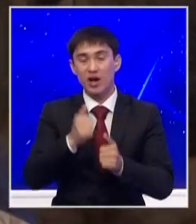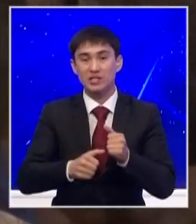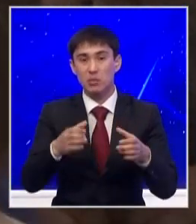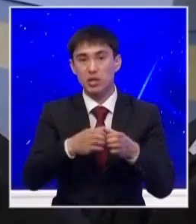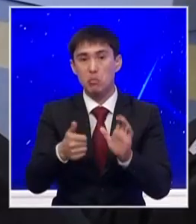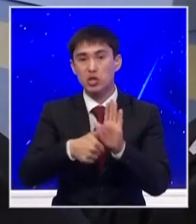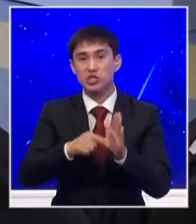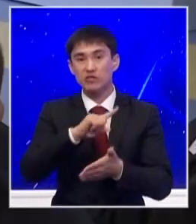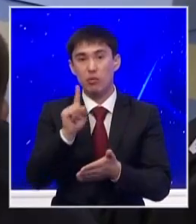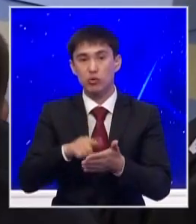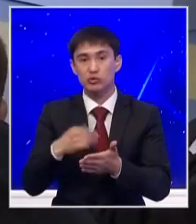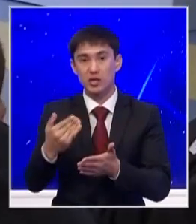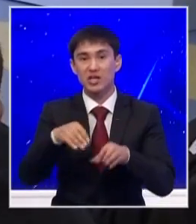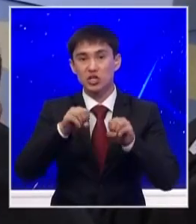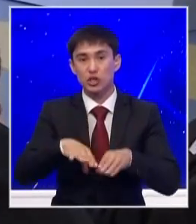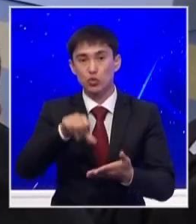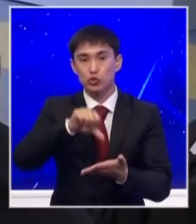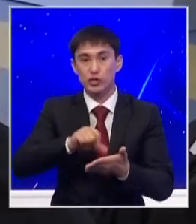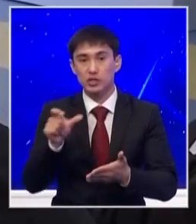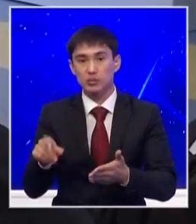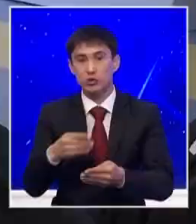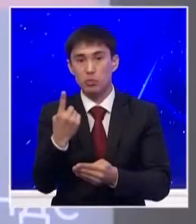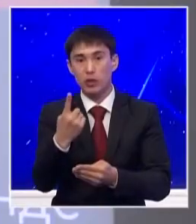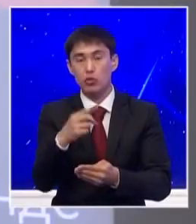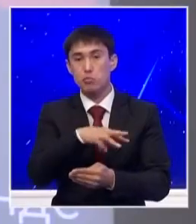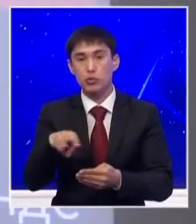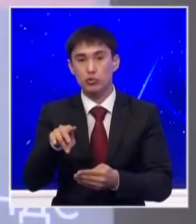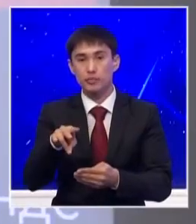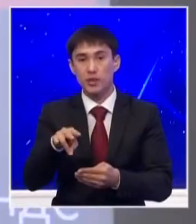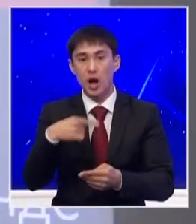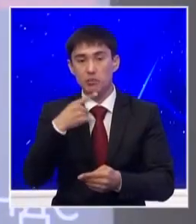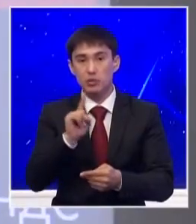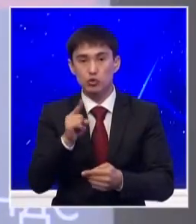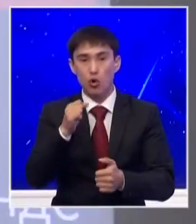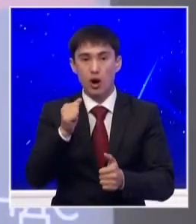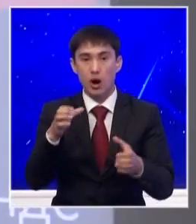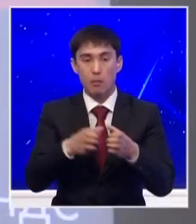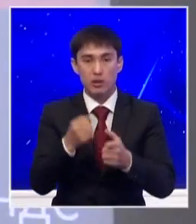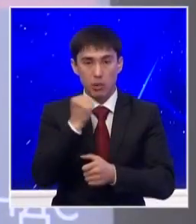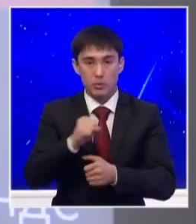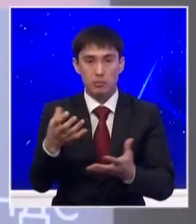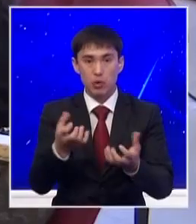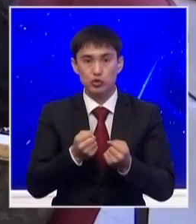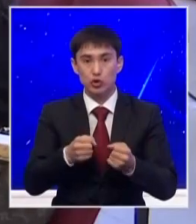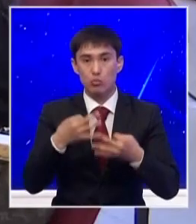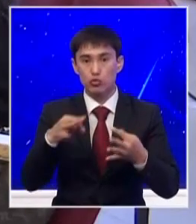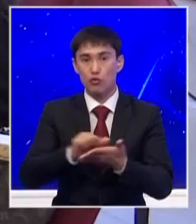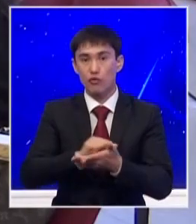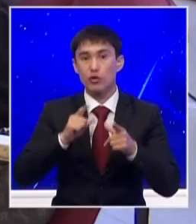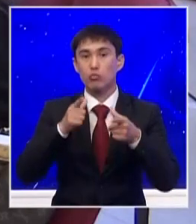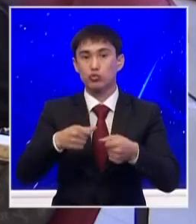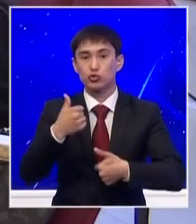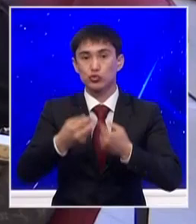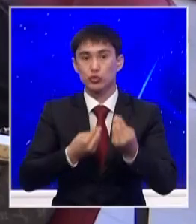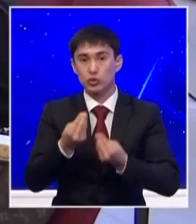по 6 вопросов. На их решение участникам дается по 1 минуте. Стоит отметить, команды победителей получили путевки на предстоящую